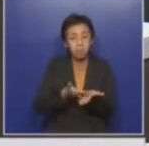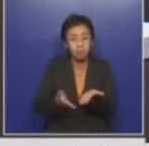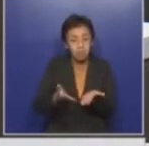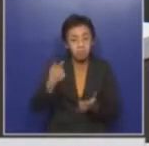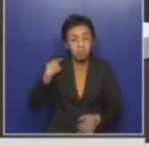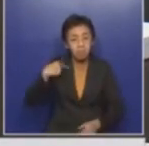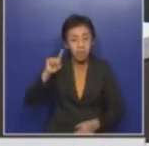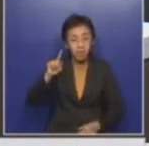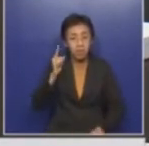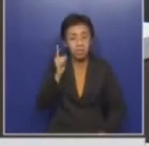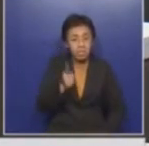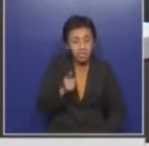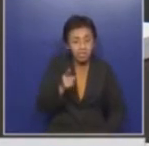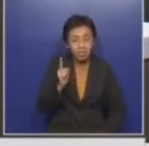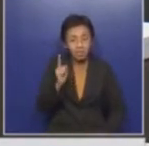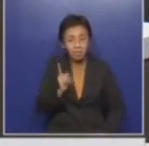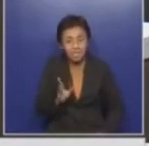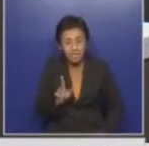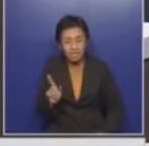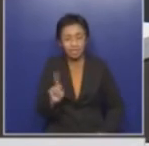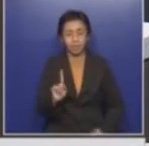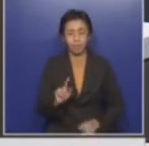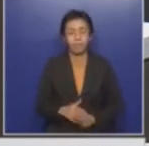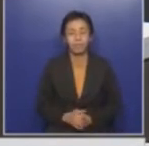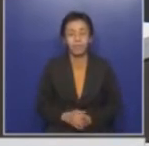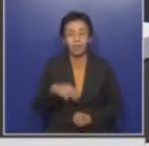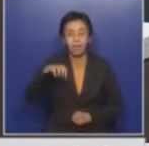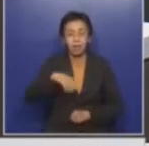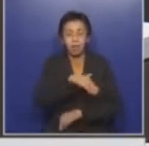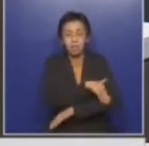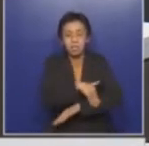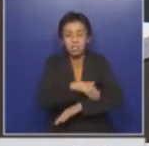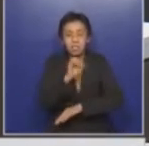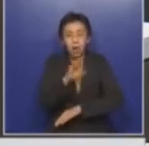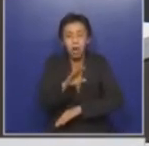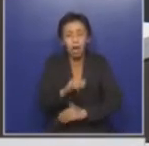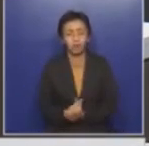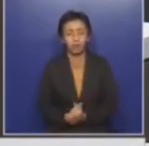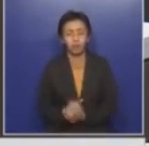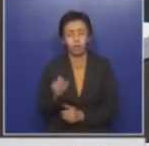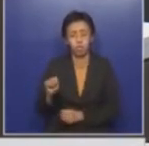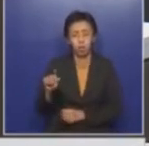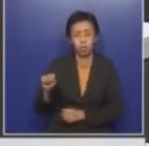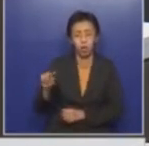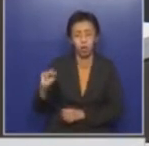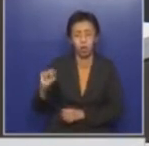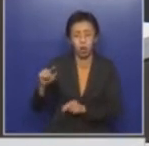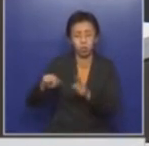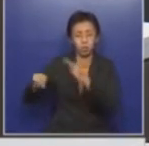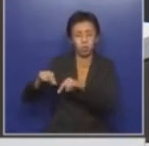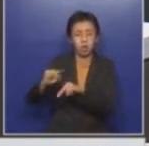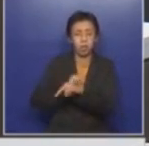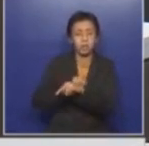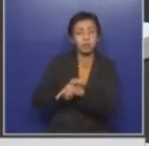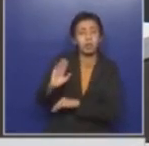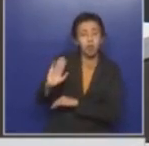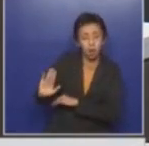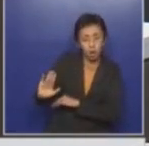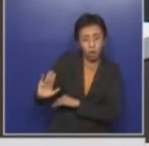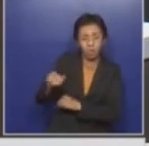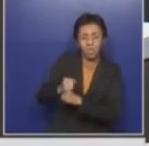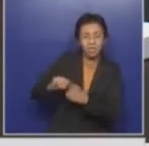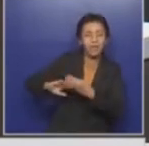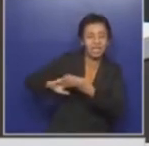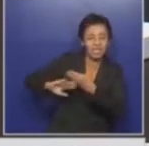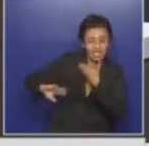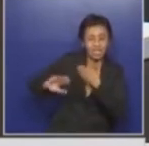รือไม่นะครับซึ่งกรมบัญชีกลางบอกว่าตรงนี้อาจจะเป็นเรื่องของสตง.เพราะสตง.มี performance audit อันนั้นก็จ